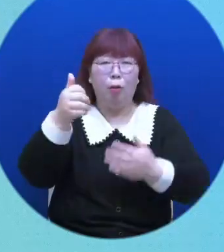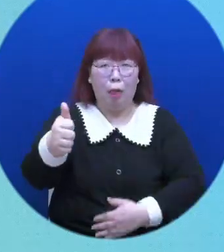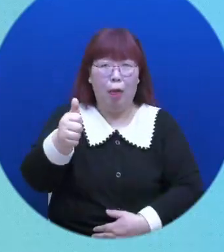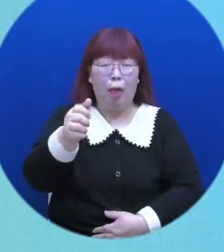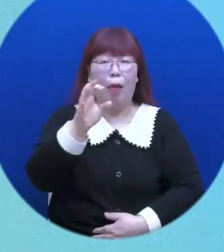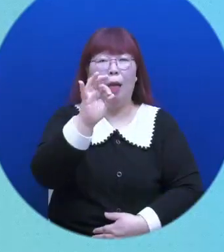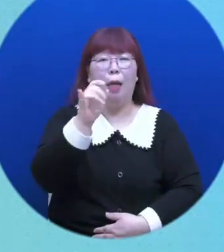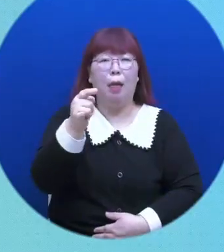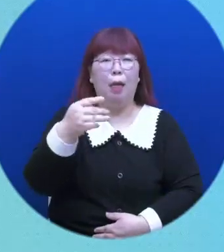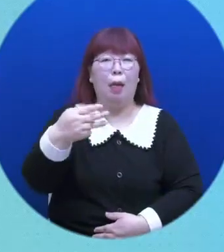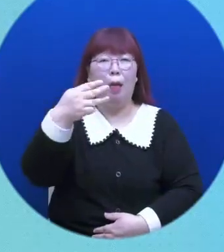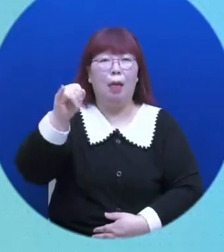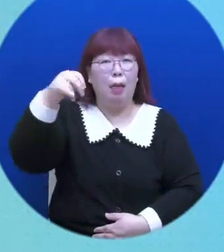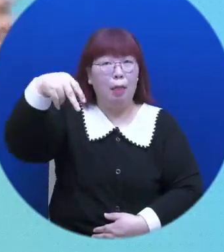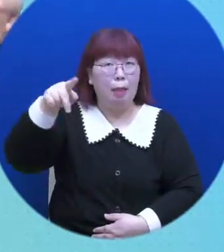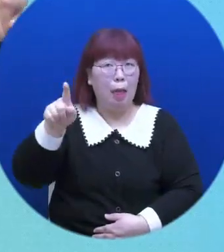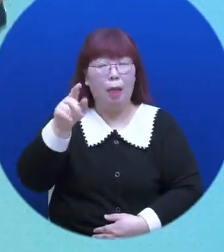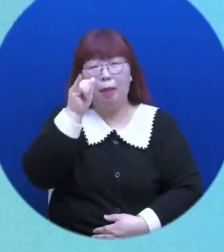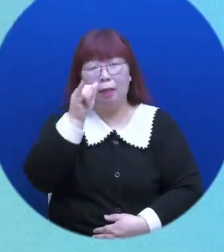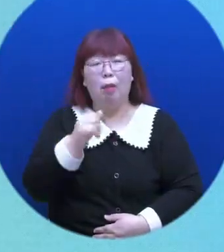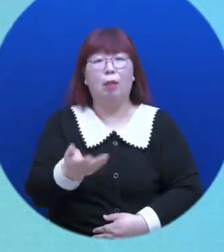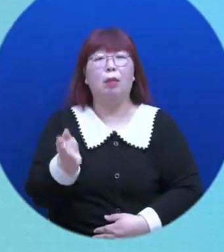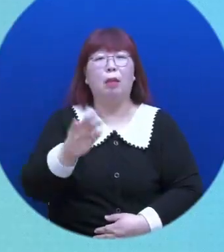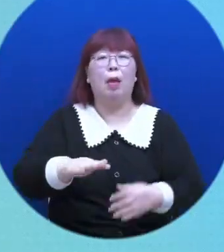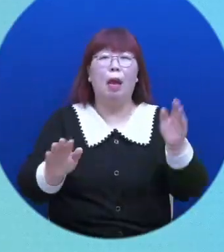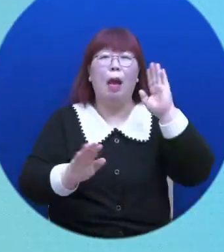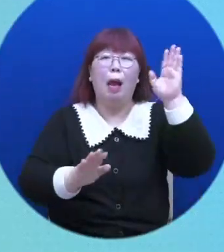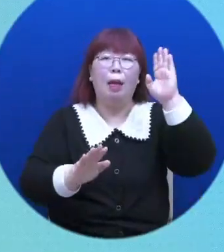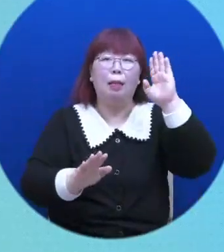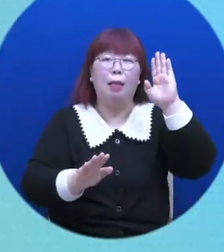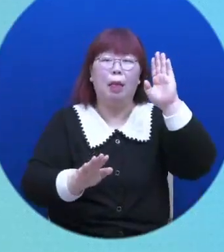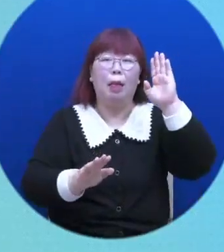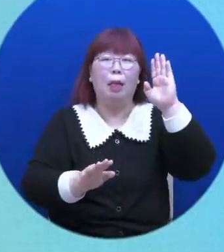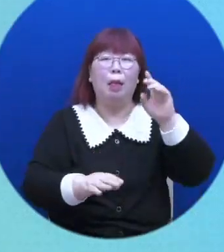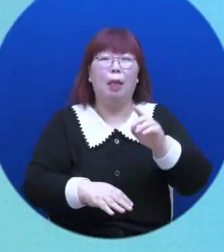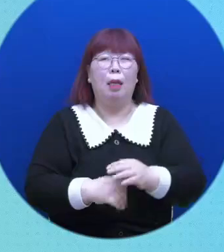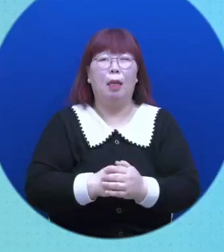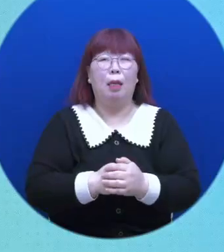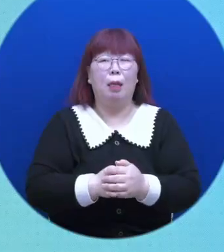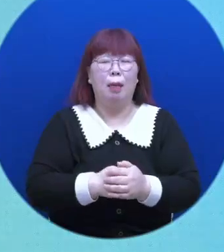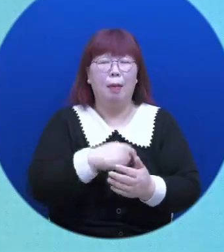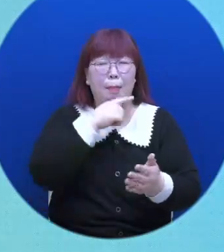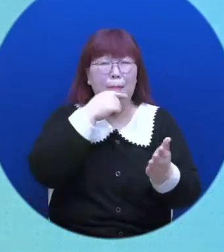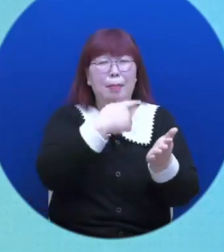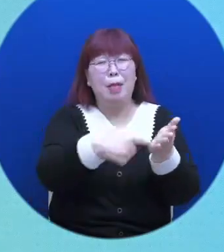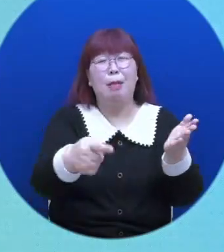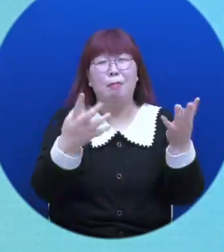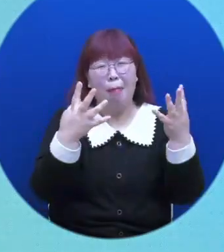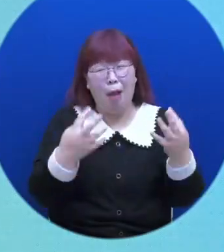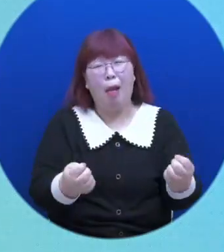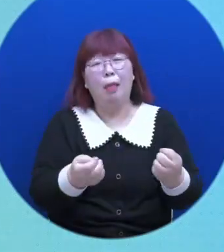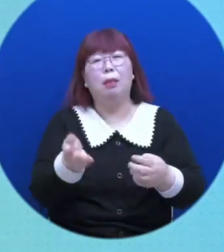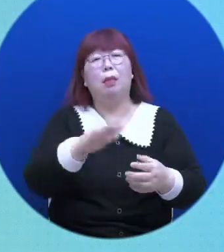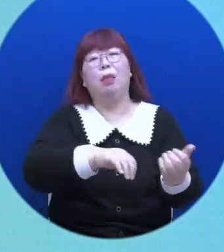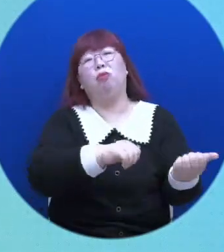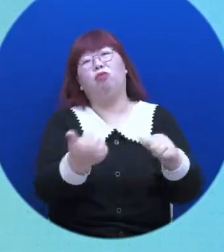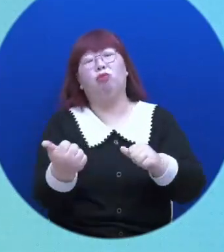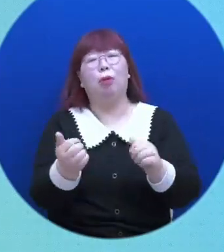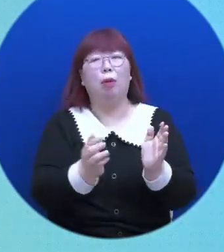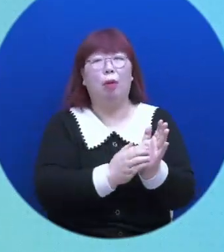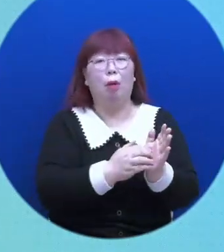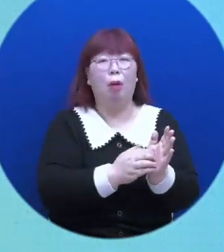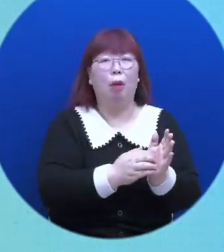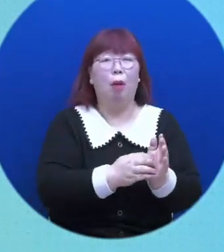신학생이 갑자기 세상 떠나요. 문제는 그 신학생이 엄청 빚을 남겨놓고 죽잖아요.